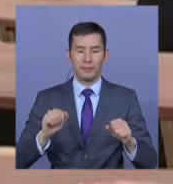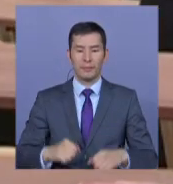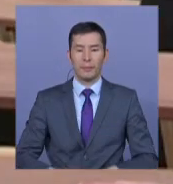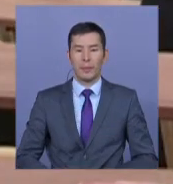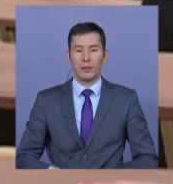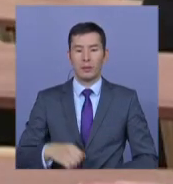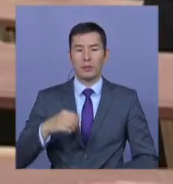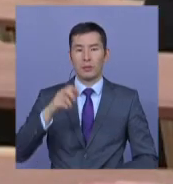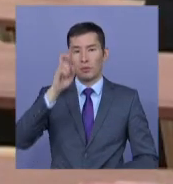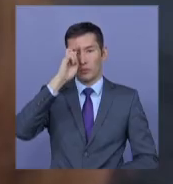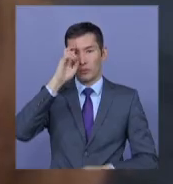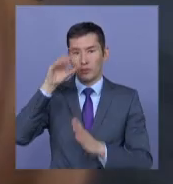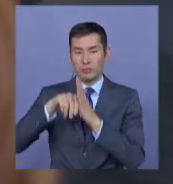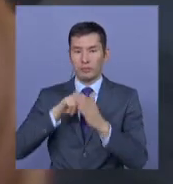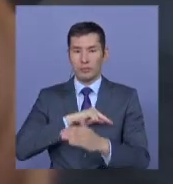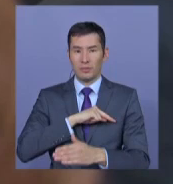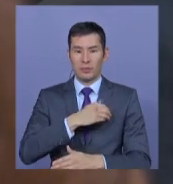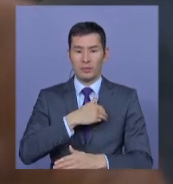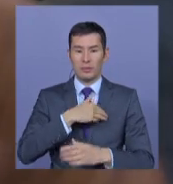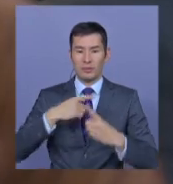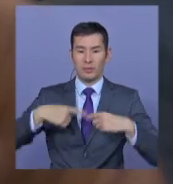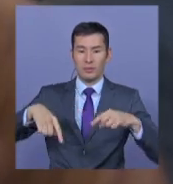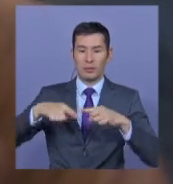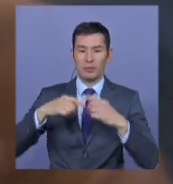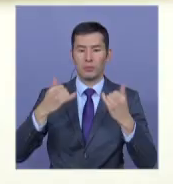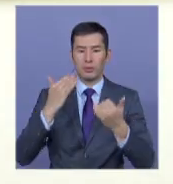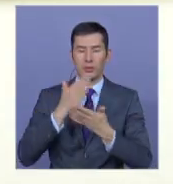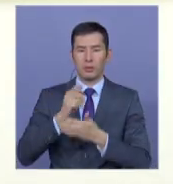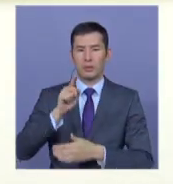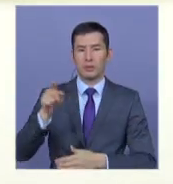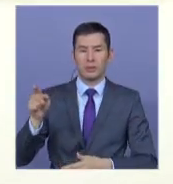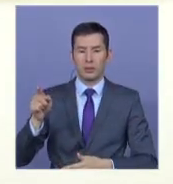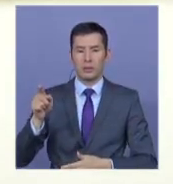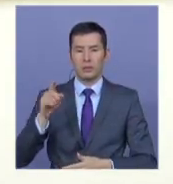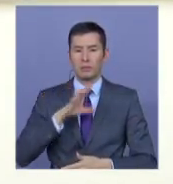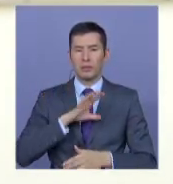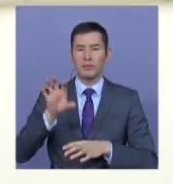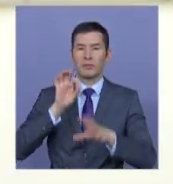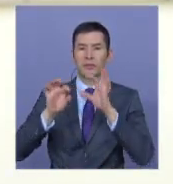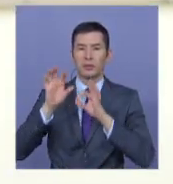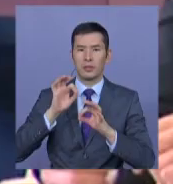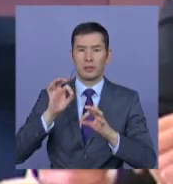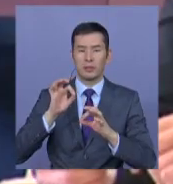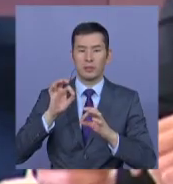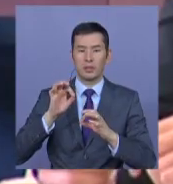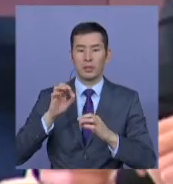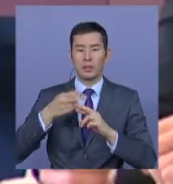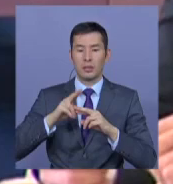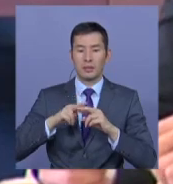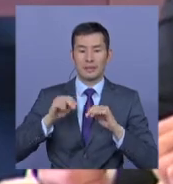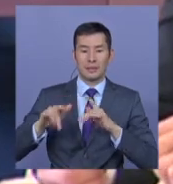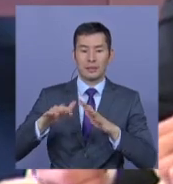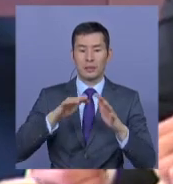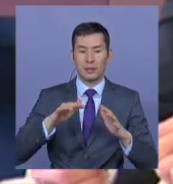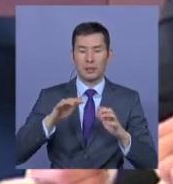Мемлекеттік қызмет істері агенттігінің төрайымы сондай-ақ бүгінде лауазымды қызметтерде жүрген азаматтардың іріктеуден өткеніне байланысты ойын да білдірді. Осы ретте шараның мөлдір